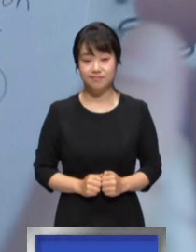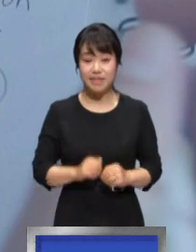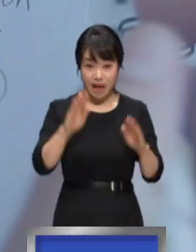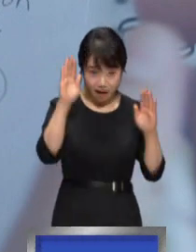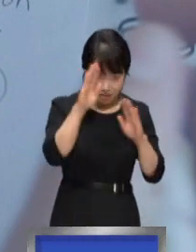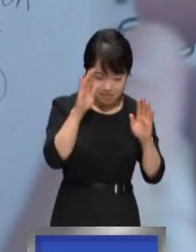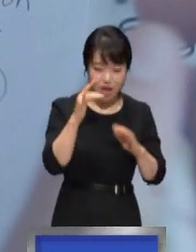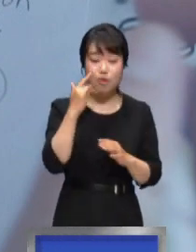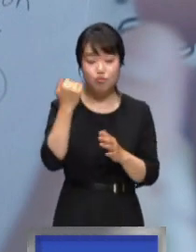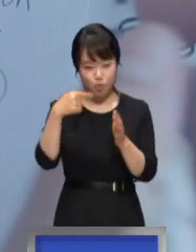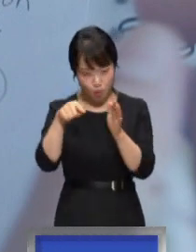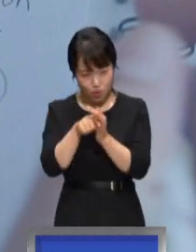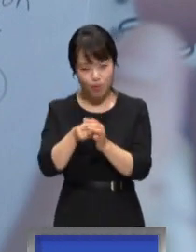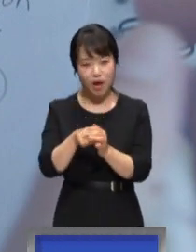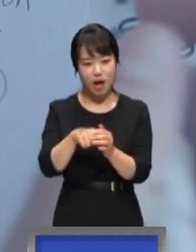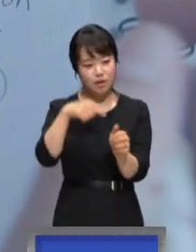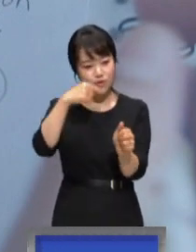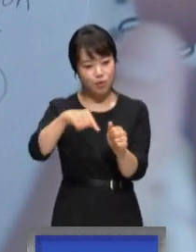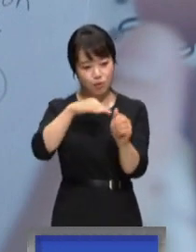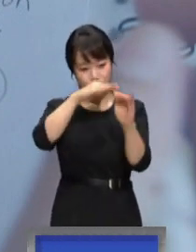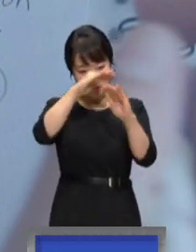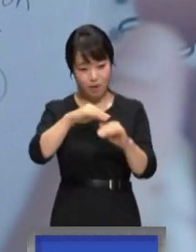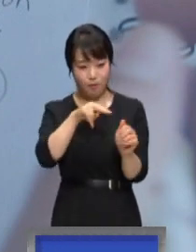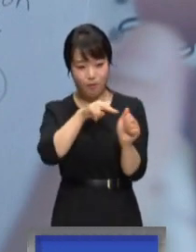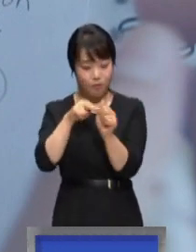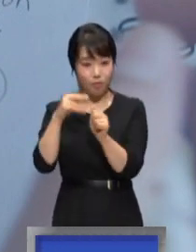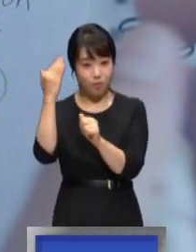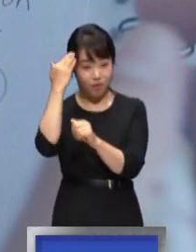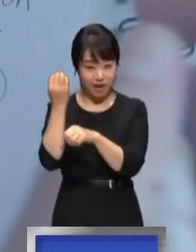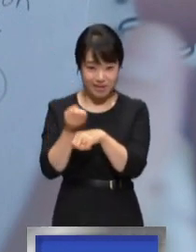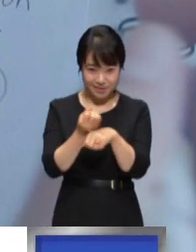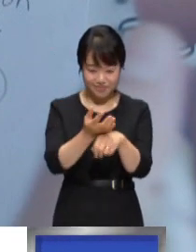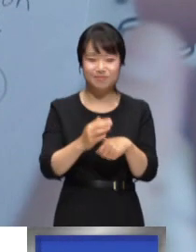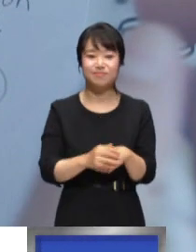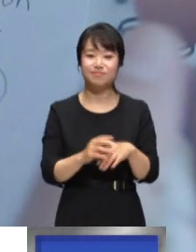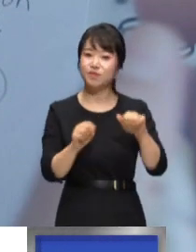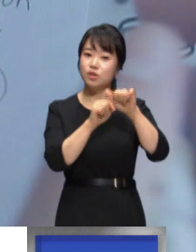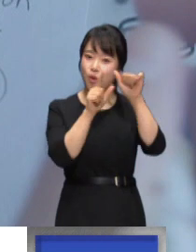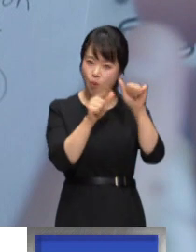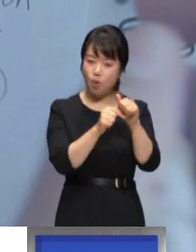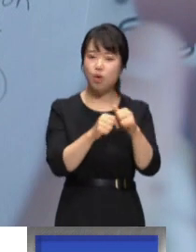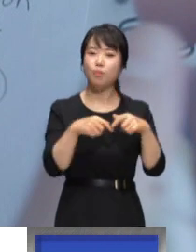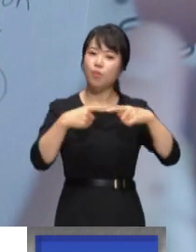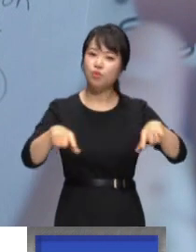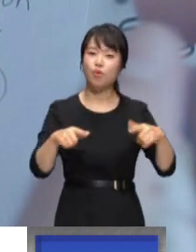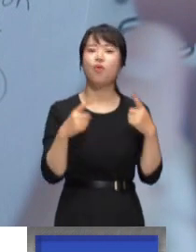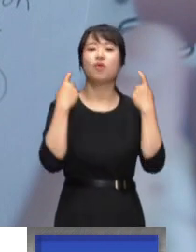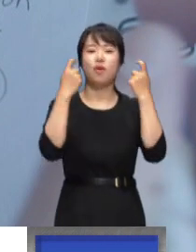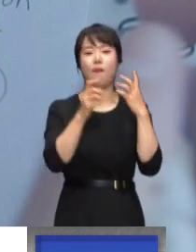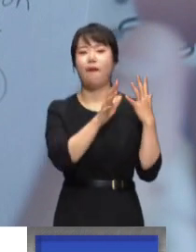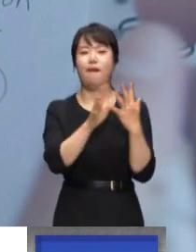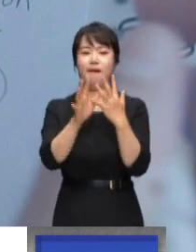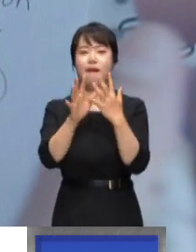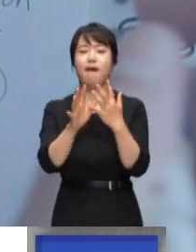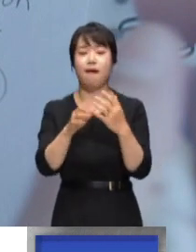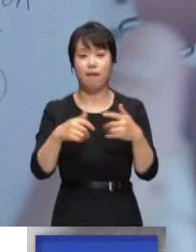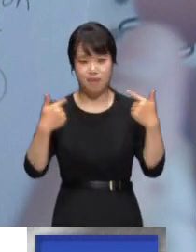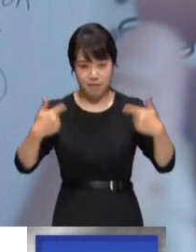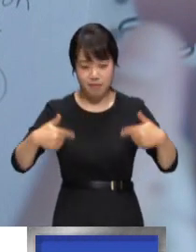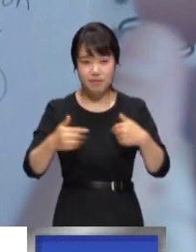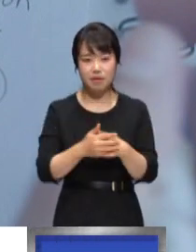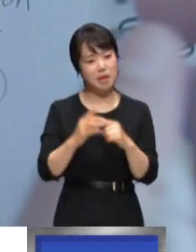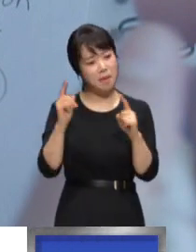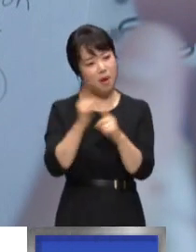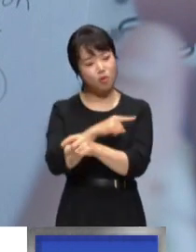학생과 학부모를 위한 능동적인 교육 소식, 학부모 수첩입니다. 네, 보통 5월은 수학여행 계절이죠. 네, 그런데 이 수학여행을